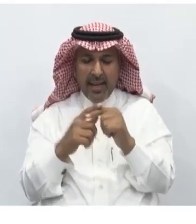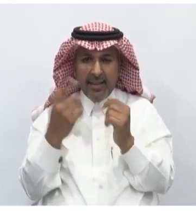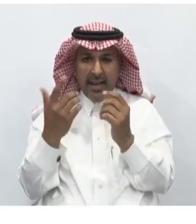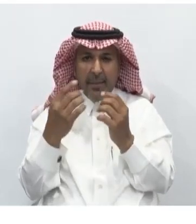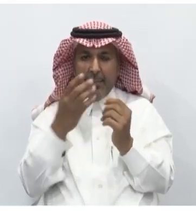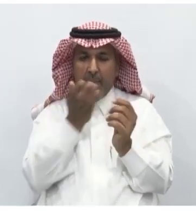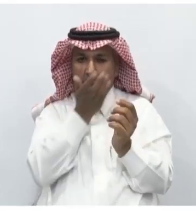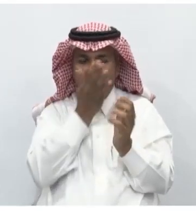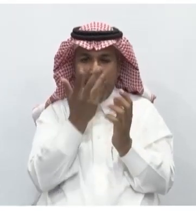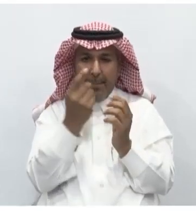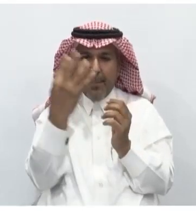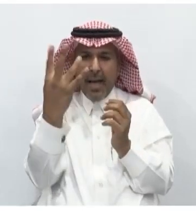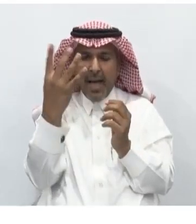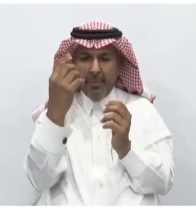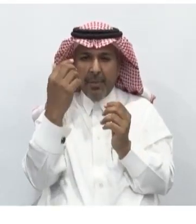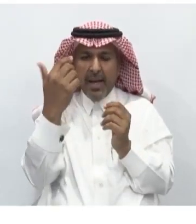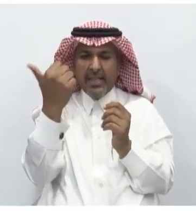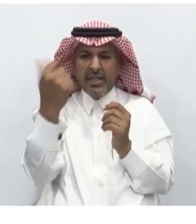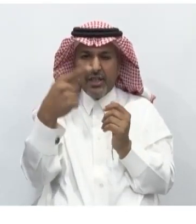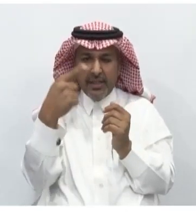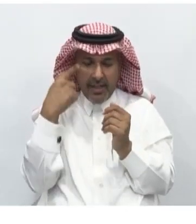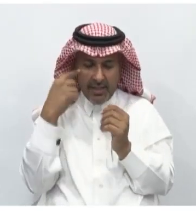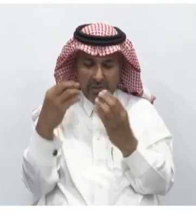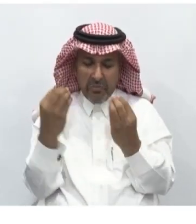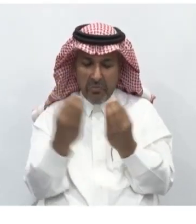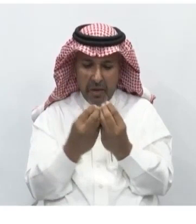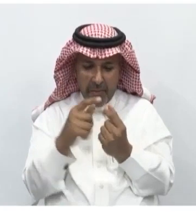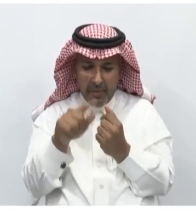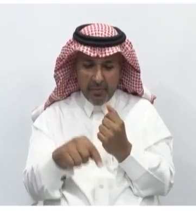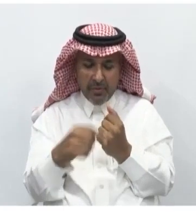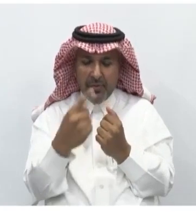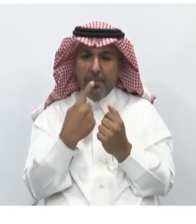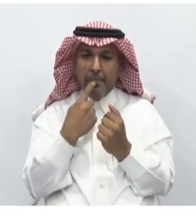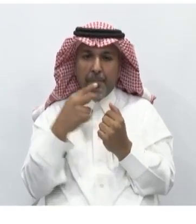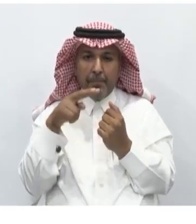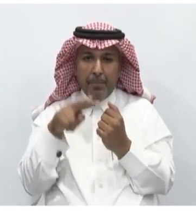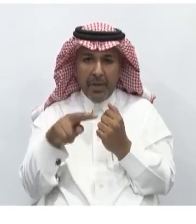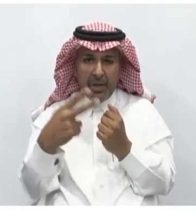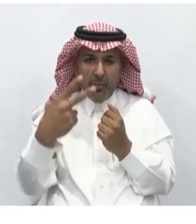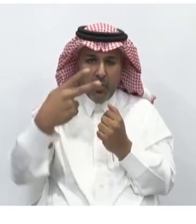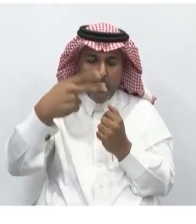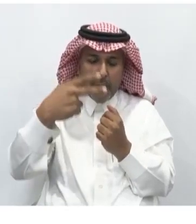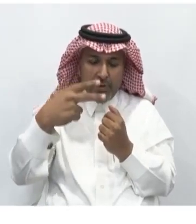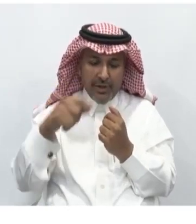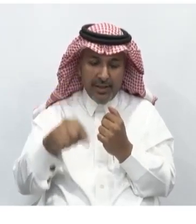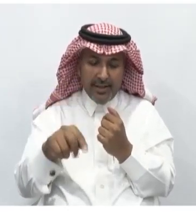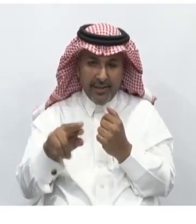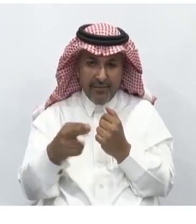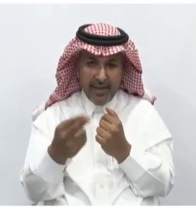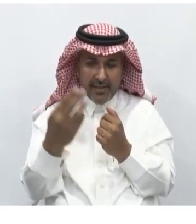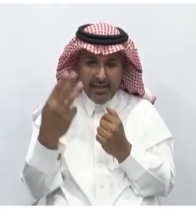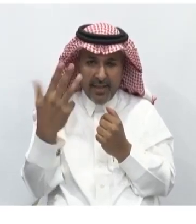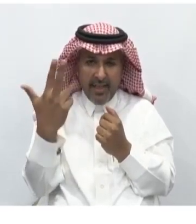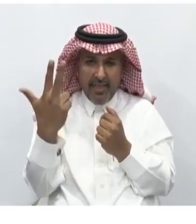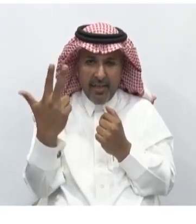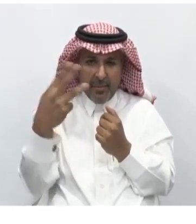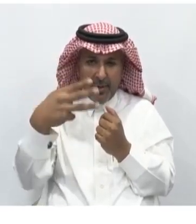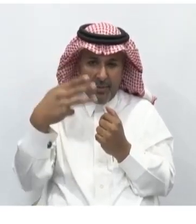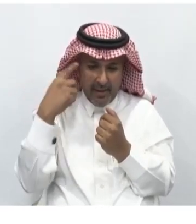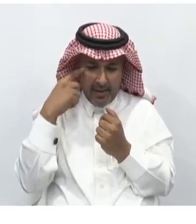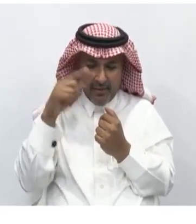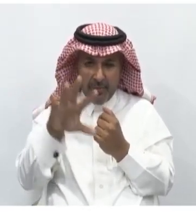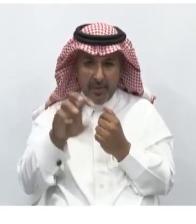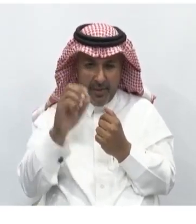وهنا 18.08 إذا لا الآن استخرجنا الكتلة المولية للمركبين لأننا سنستعملها بعد